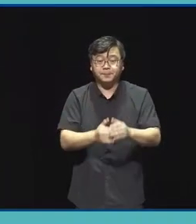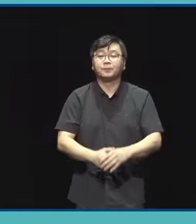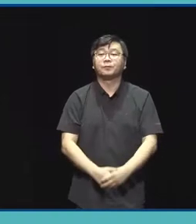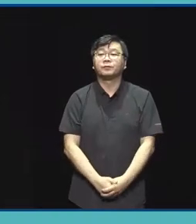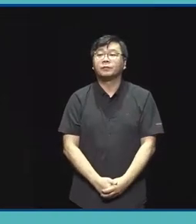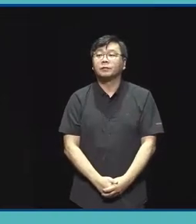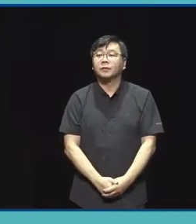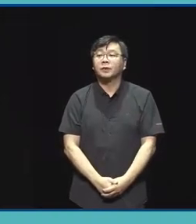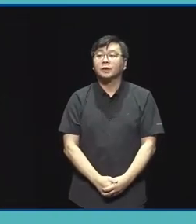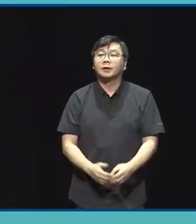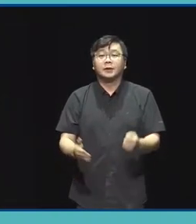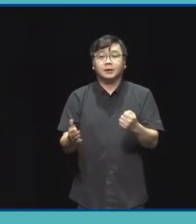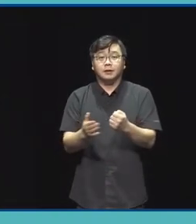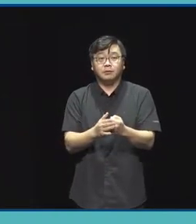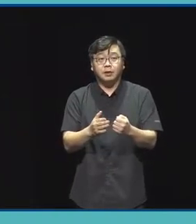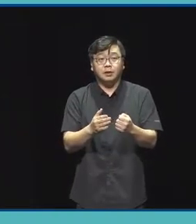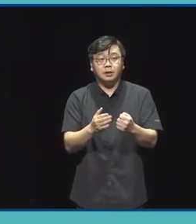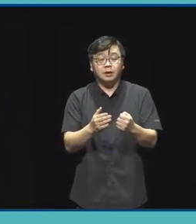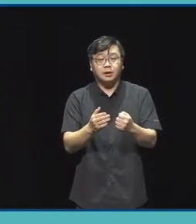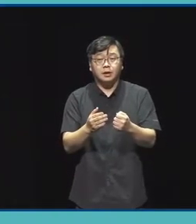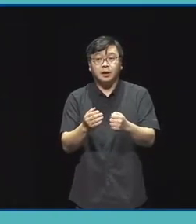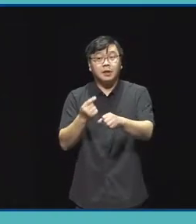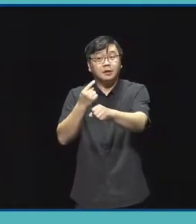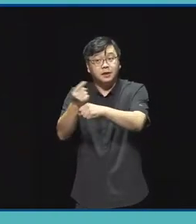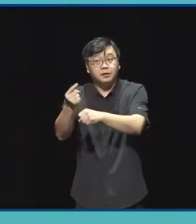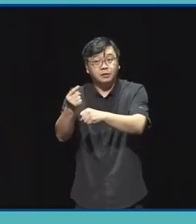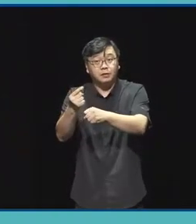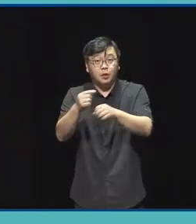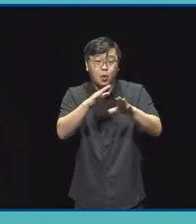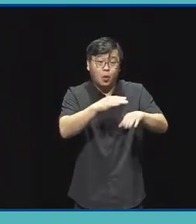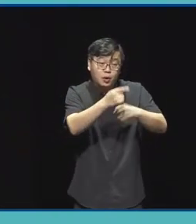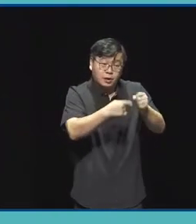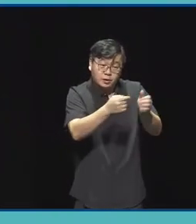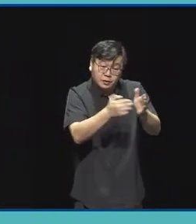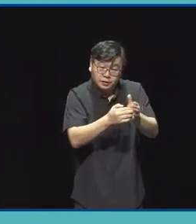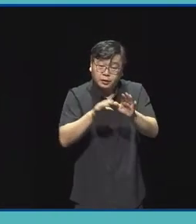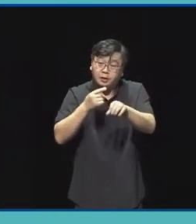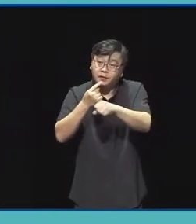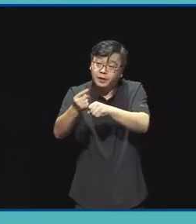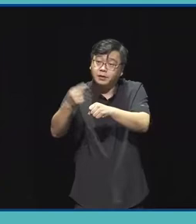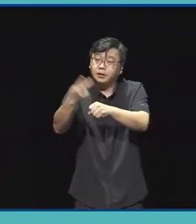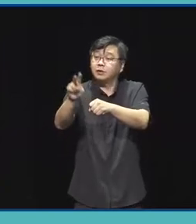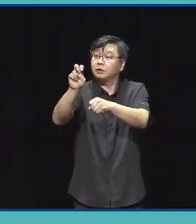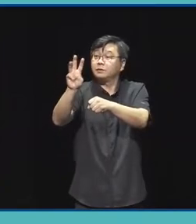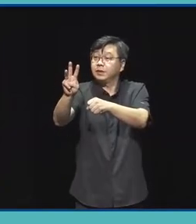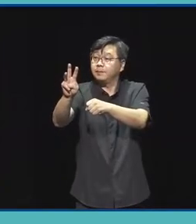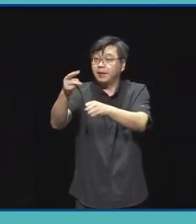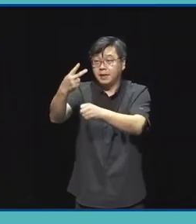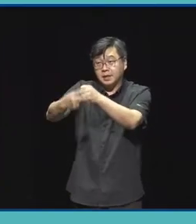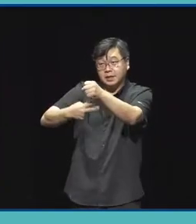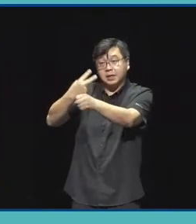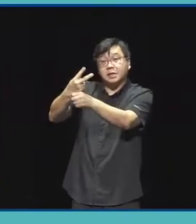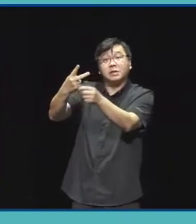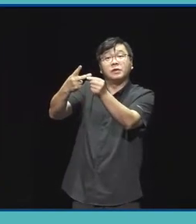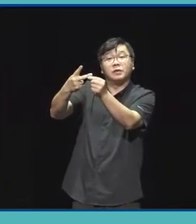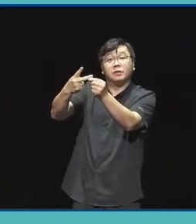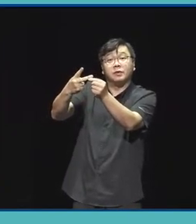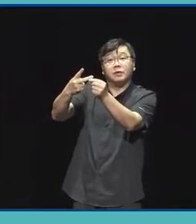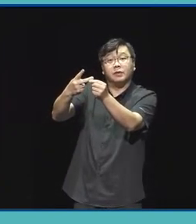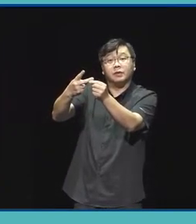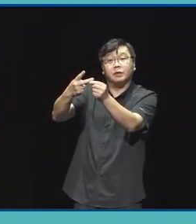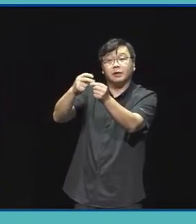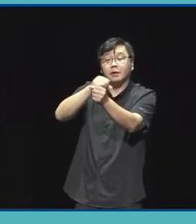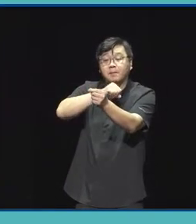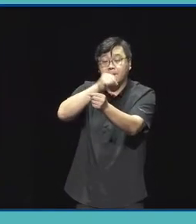사업, 2023년도 2년차 사업 연도로 각 사업별로 단연제로 이미 확정된 예산